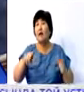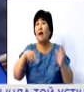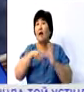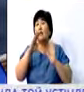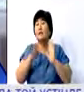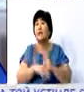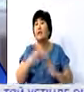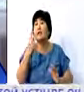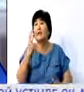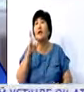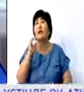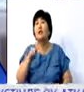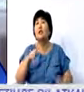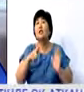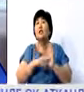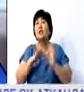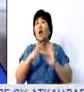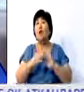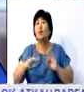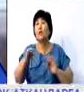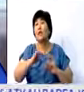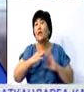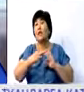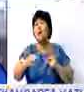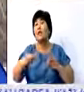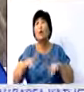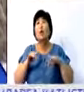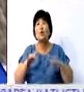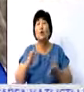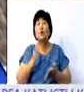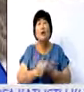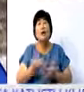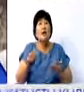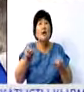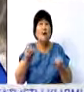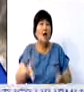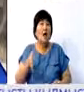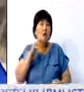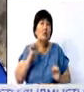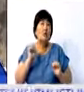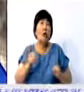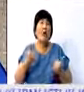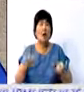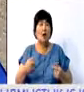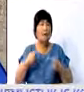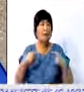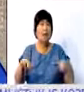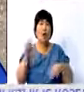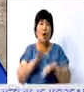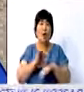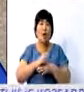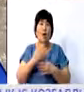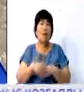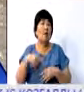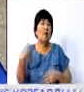қарасты 2 кент, 7 ауылдық округтер мен елді мекендерде жүргізіледі. Жай ит болса бір жөн. Қазір түрлі аурумен ауыратын